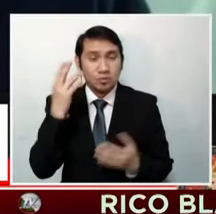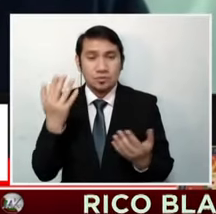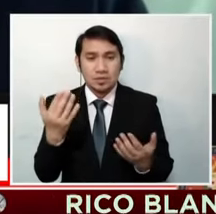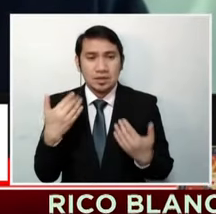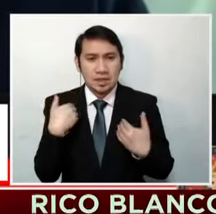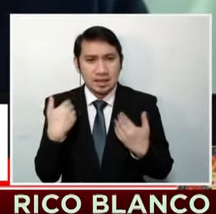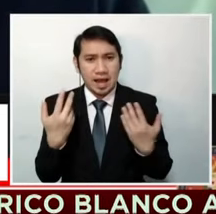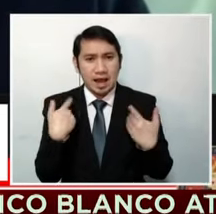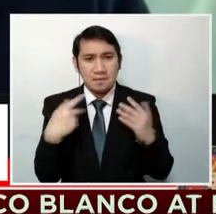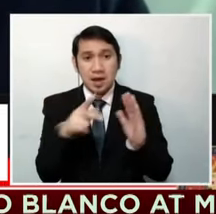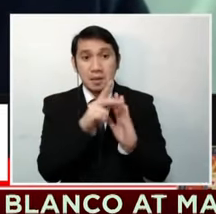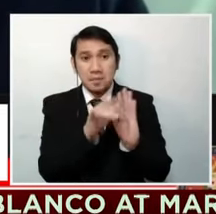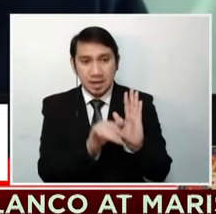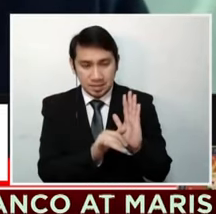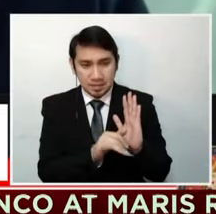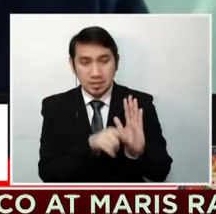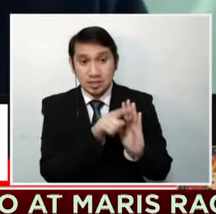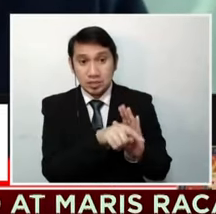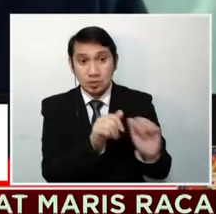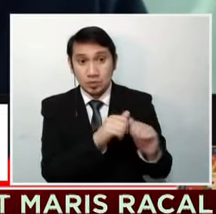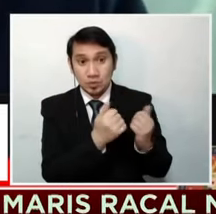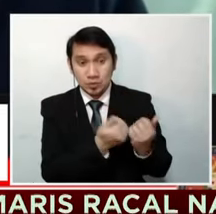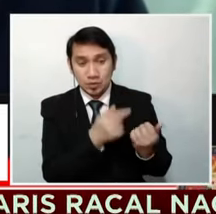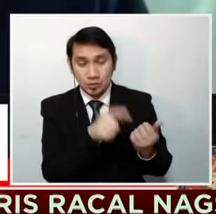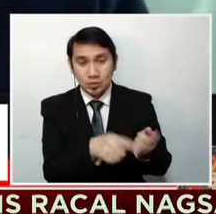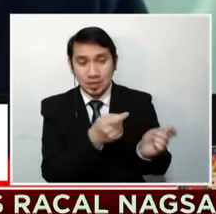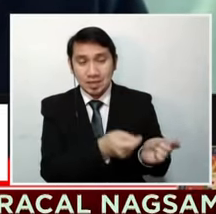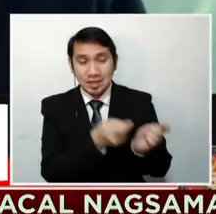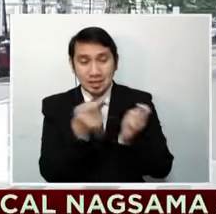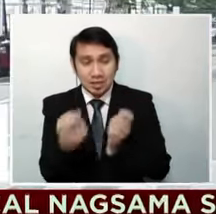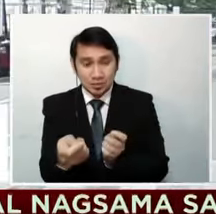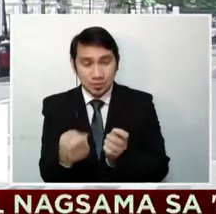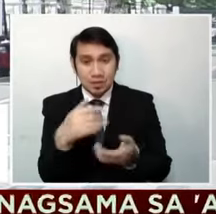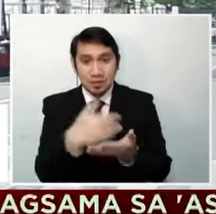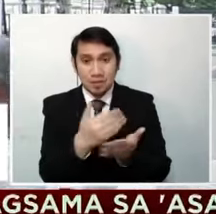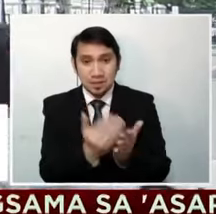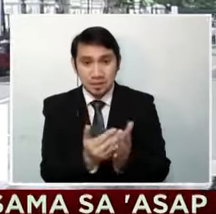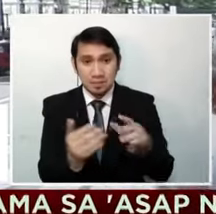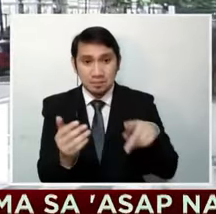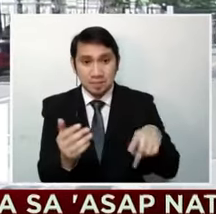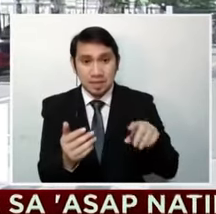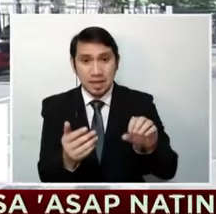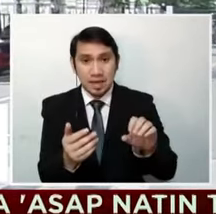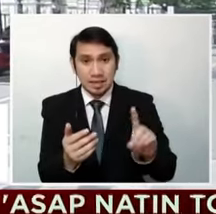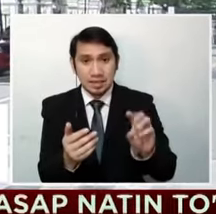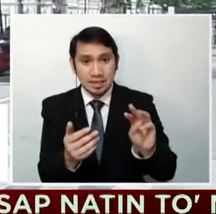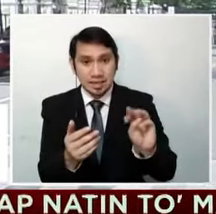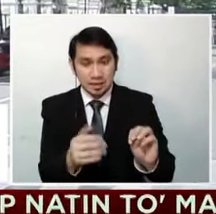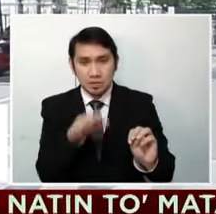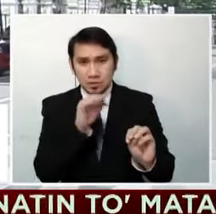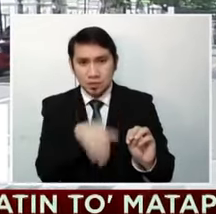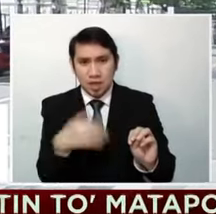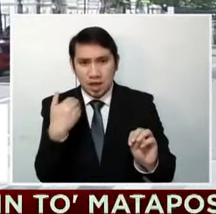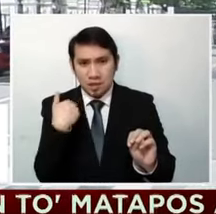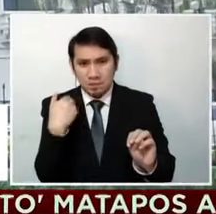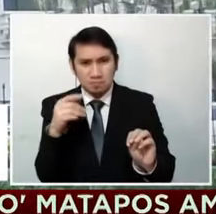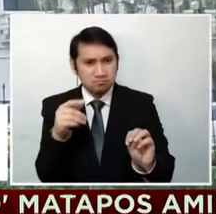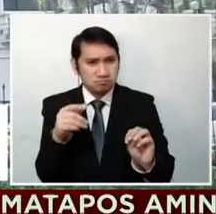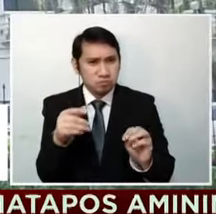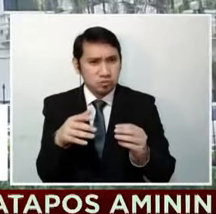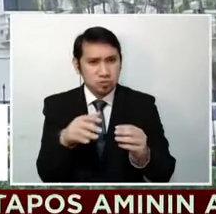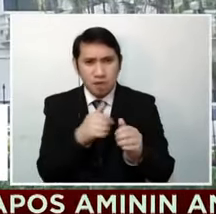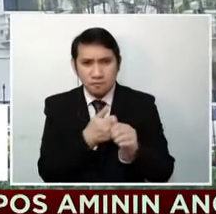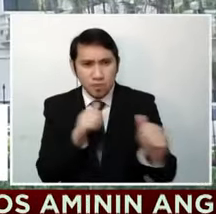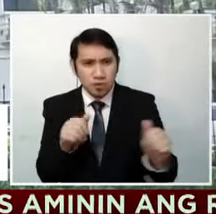na magbabawal sa mga ahensya na maglipat ng pondo sa PSDBM upang maiwasan na ang mga questionableng pagbili ng mga gamit